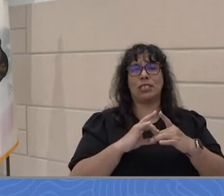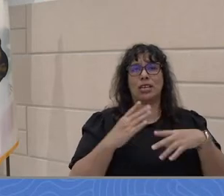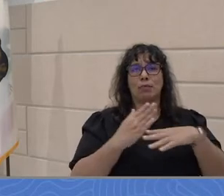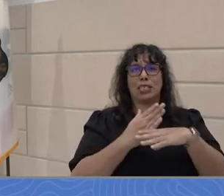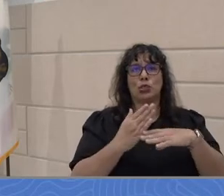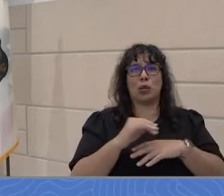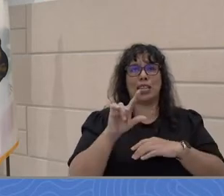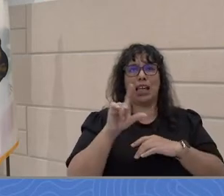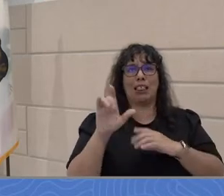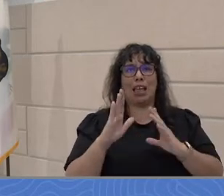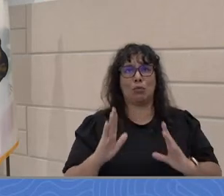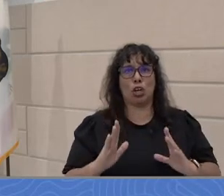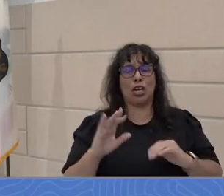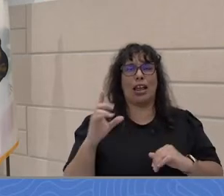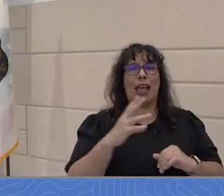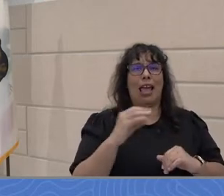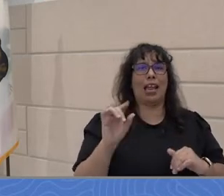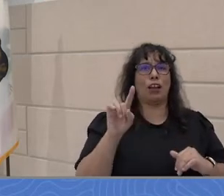ណ្ឡារៈ